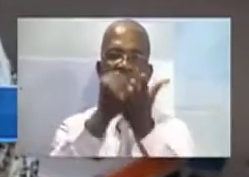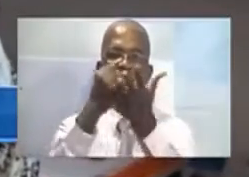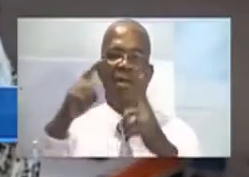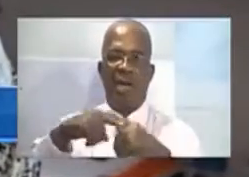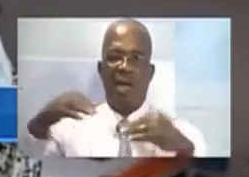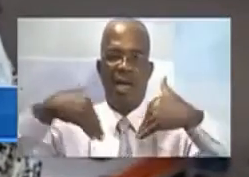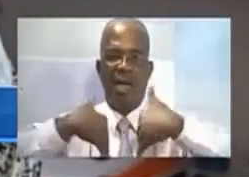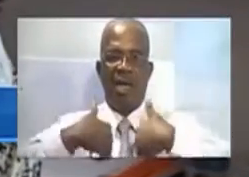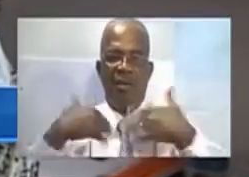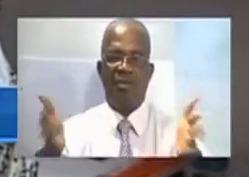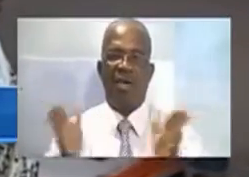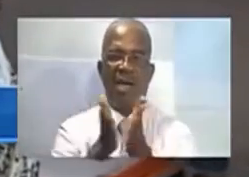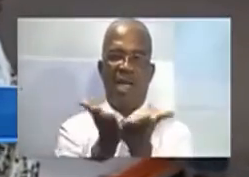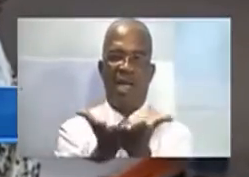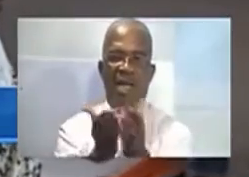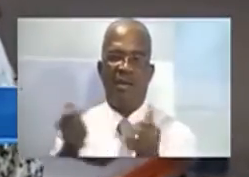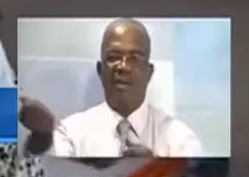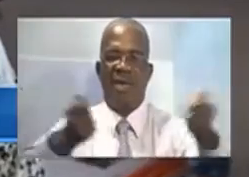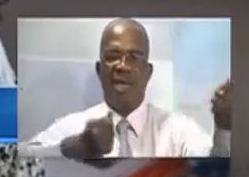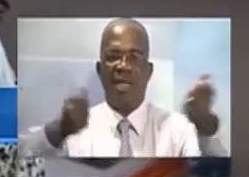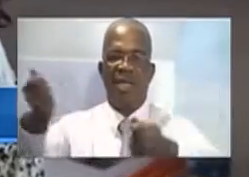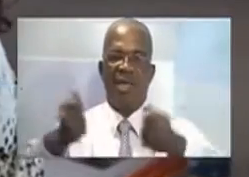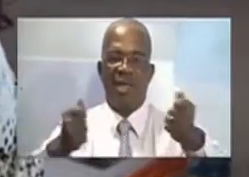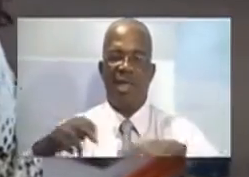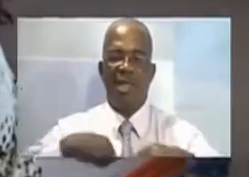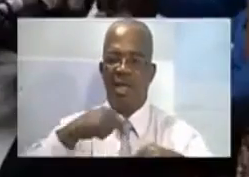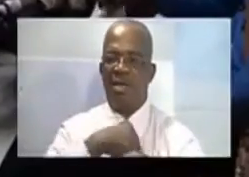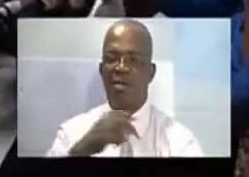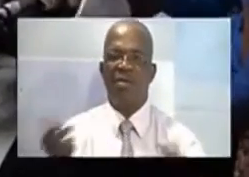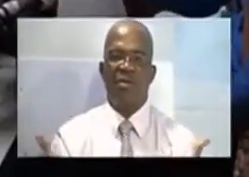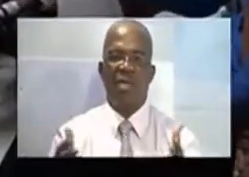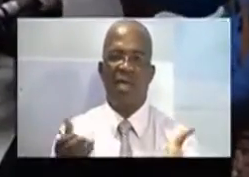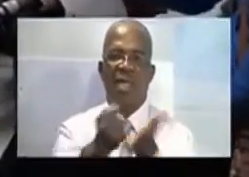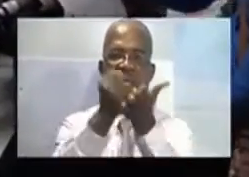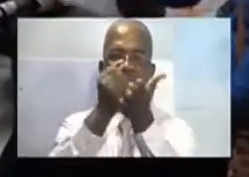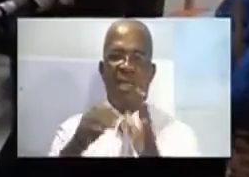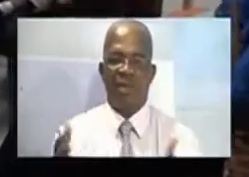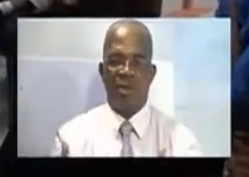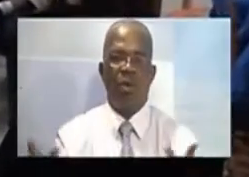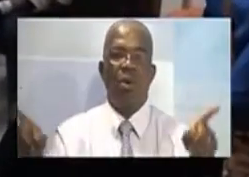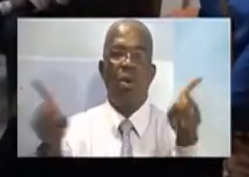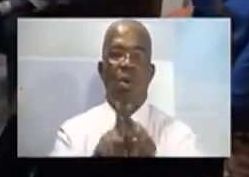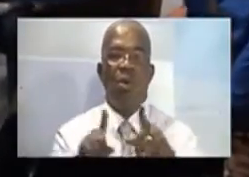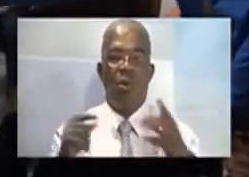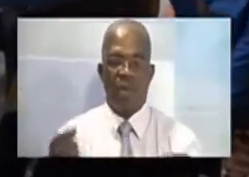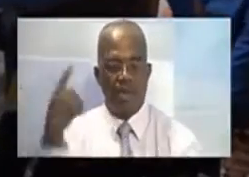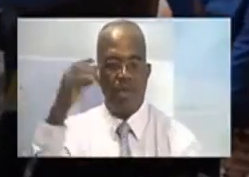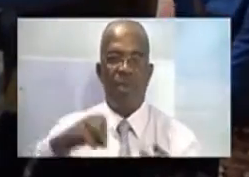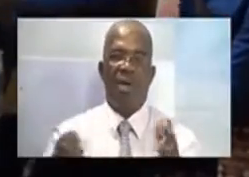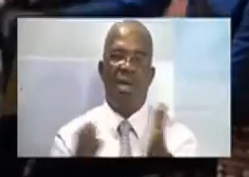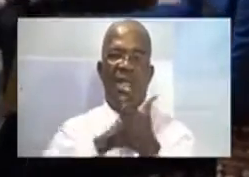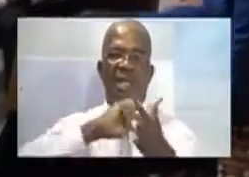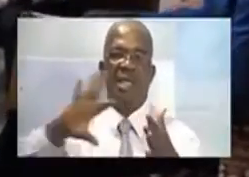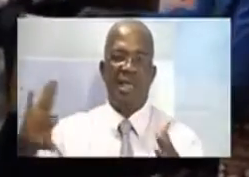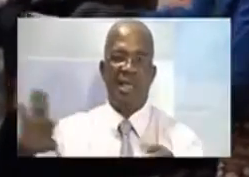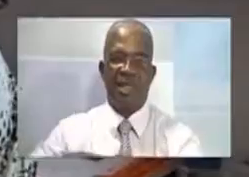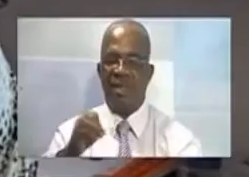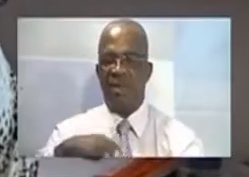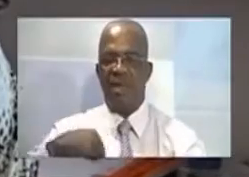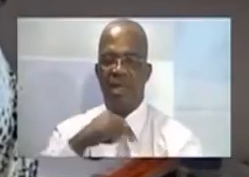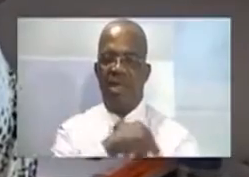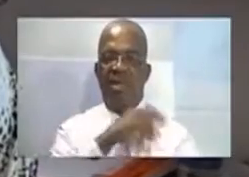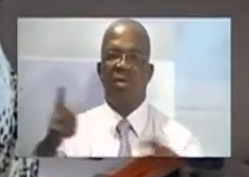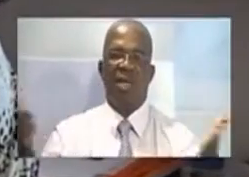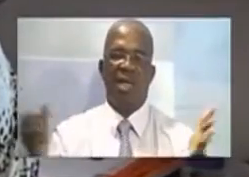des documents administratifs. Nous les aidons pour leur insertion, pour les élèves qui fréquentaient des établissements